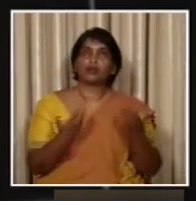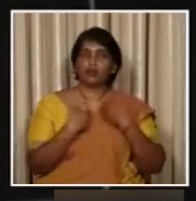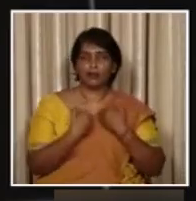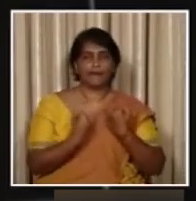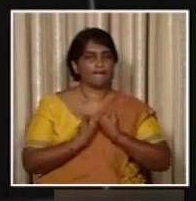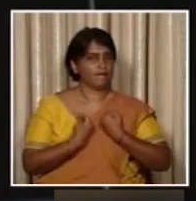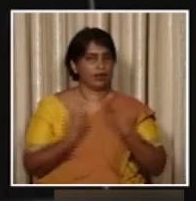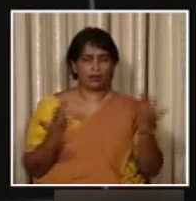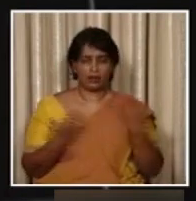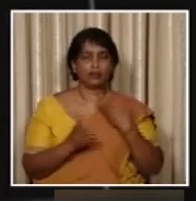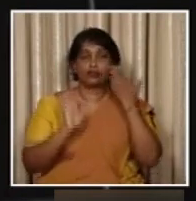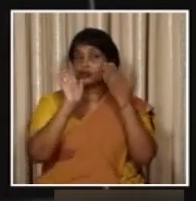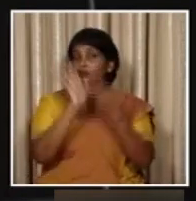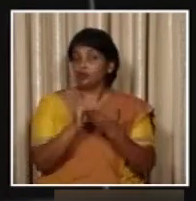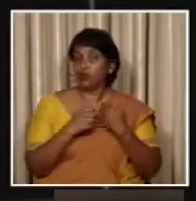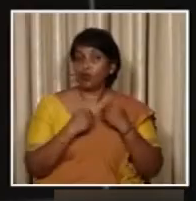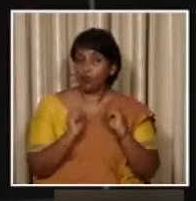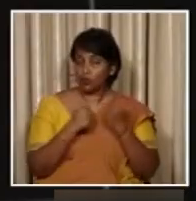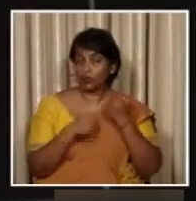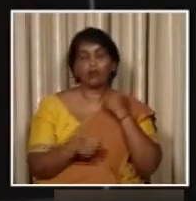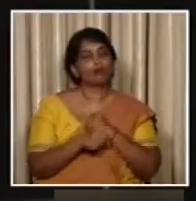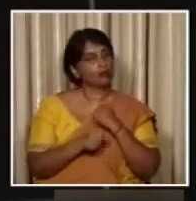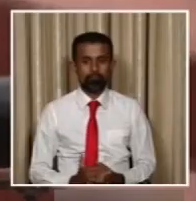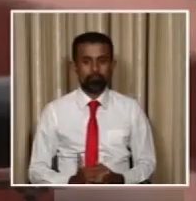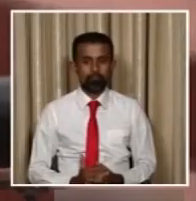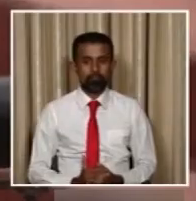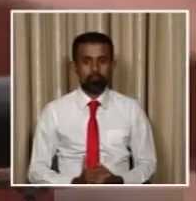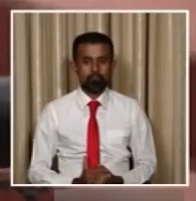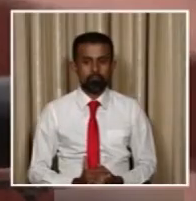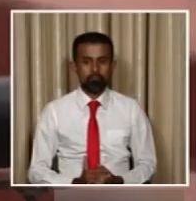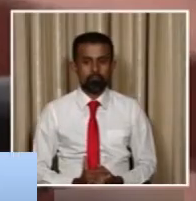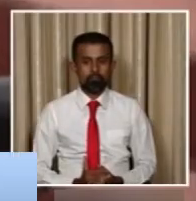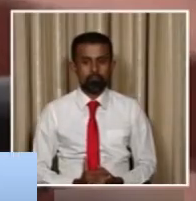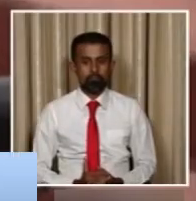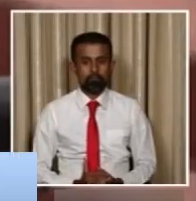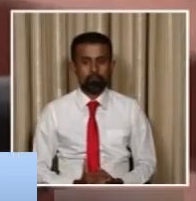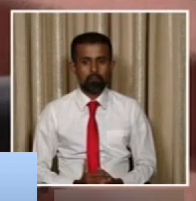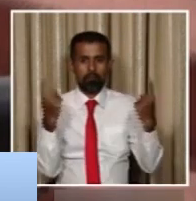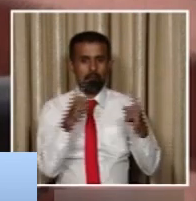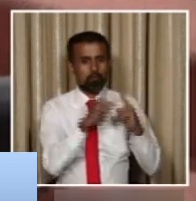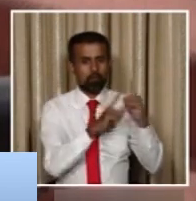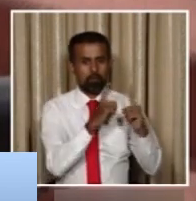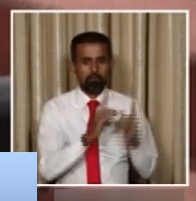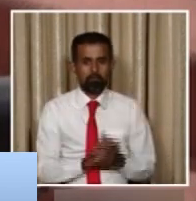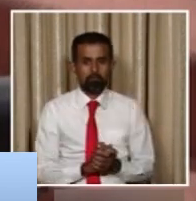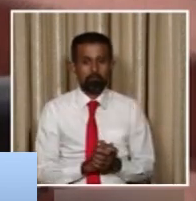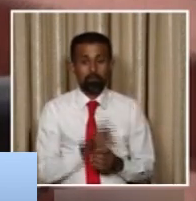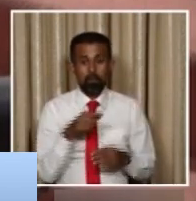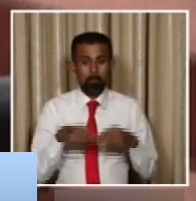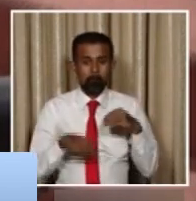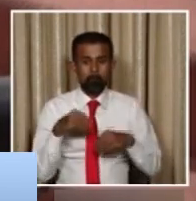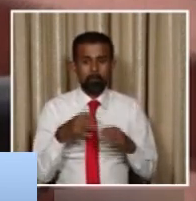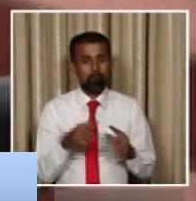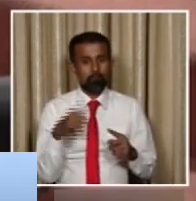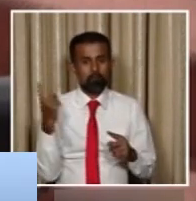නෑ කියන කාරණාව පෙන්න ගන්න උත්සාහ කරන ආණ්ඩුව කටයුතු කරලා තියෙනවද මේක ගෝඨාභය රාජපක්ෂගේ ඔහුගේ දේශපාලන වැරදි